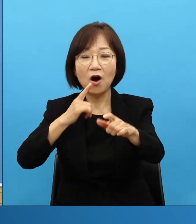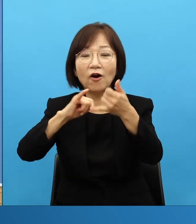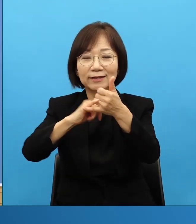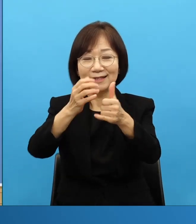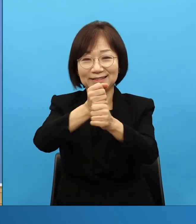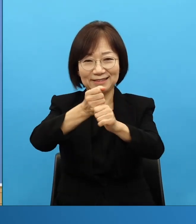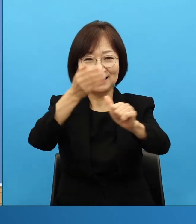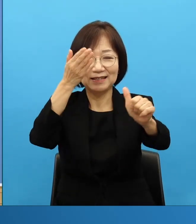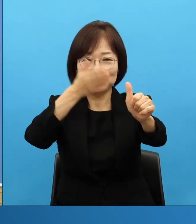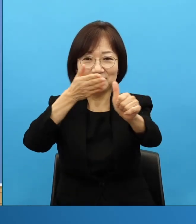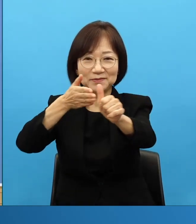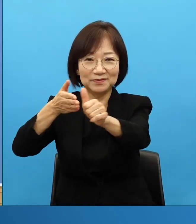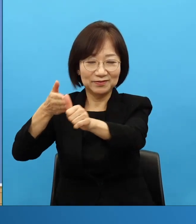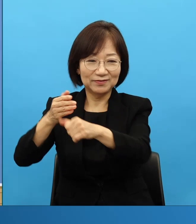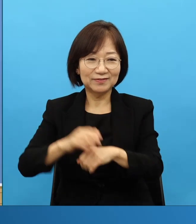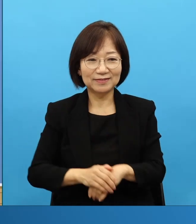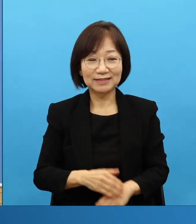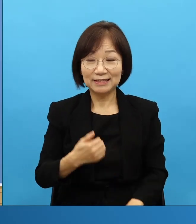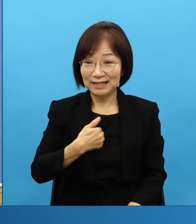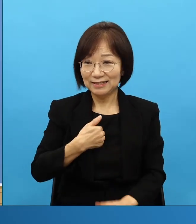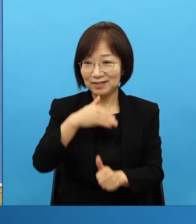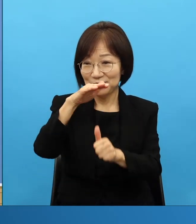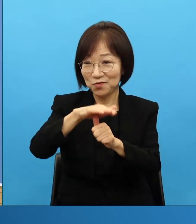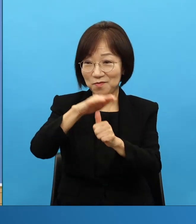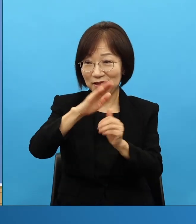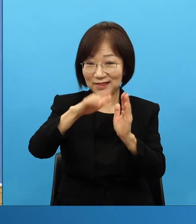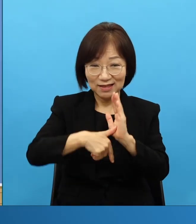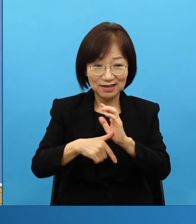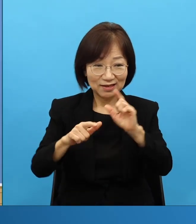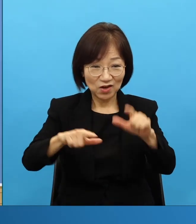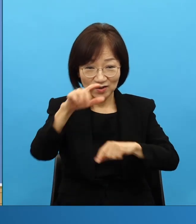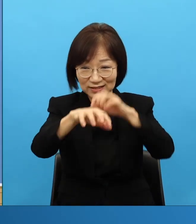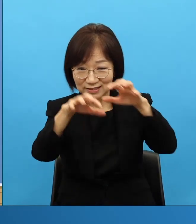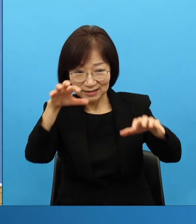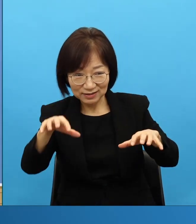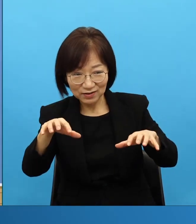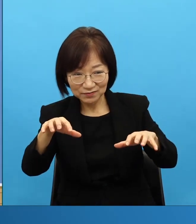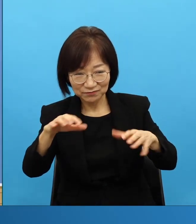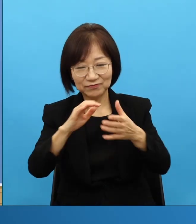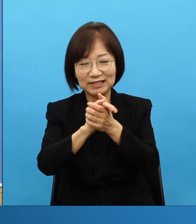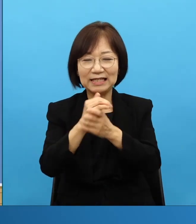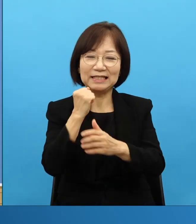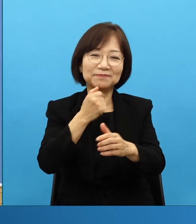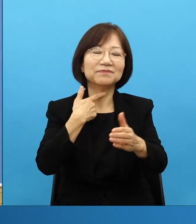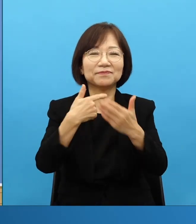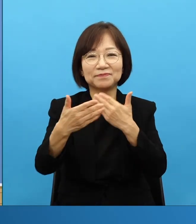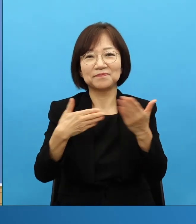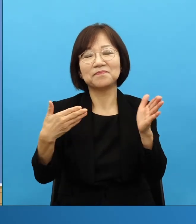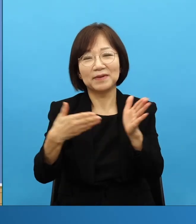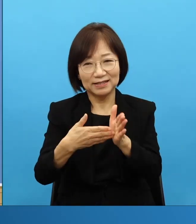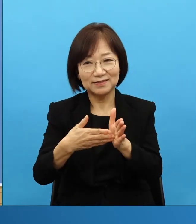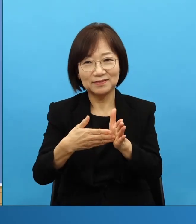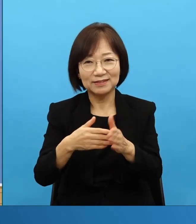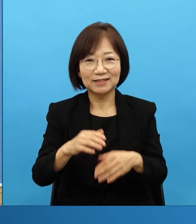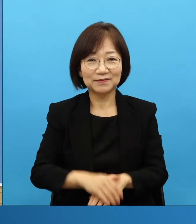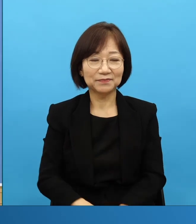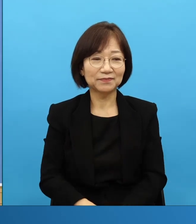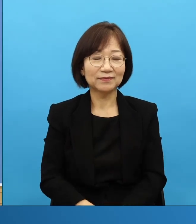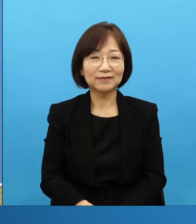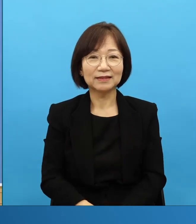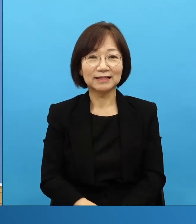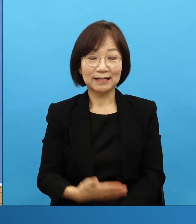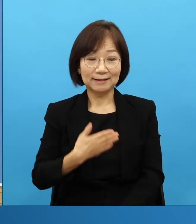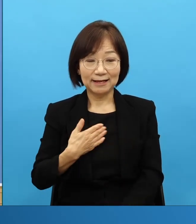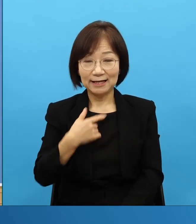확실히 현장에서 받고 어릴 때 봤습니다. I saw this in the field when I was in the field and also when I was young. 저는 신학 공부를 많이 하고 여러분에게 가르치는